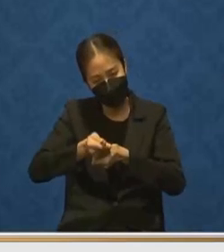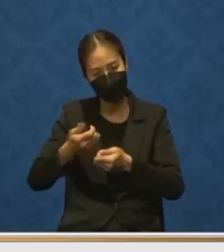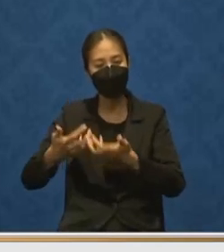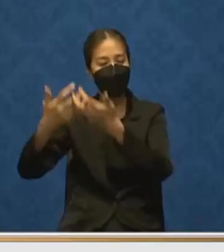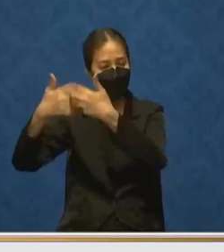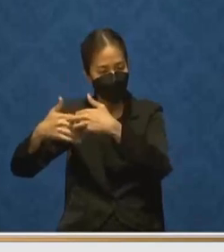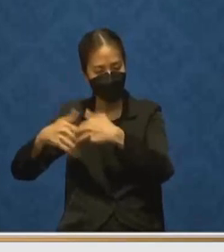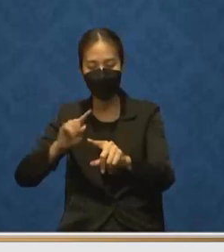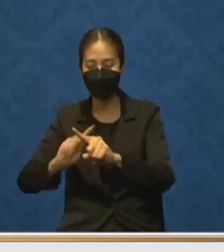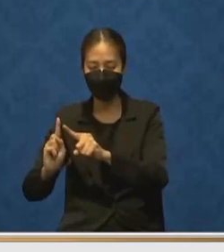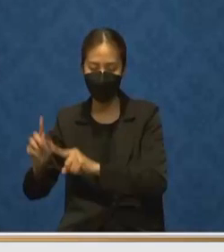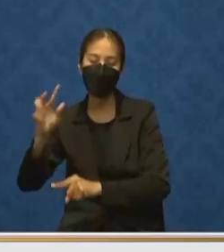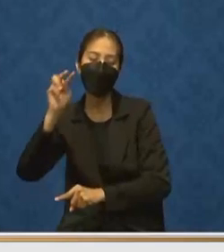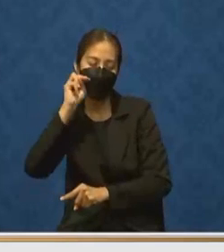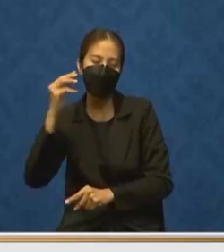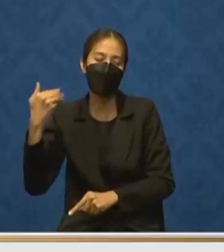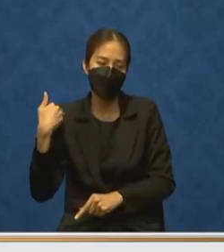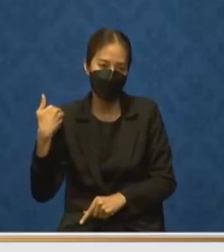และเพิ่มผลิตภาพการใช้น้ำ